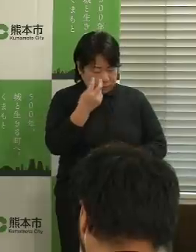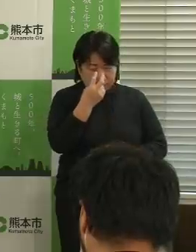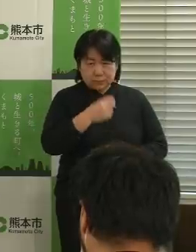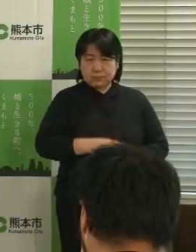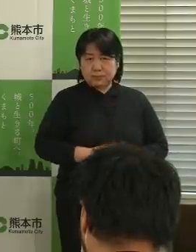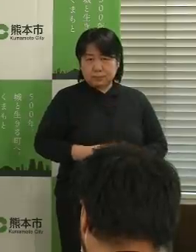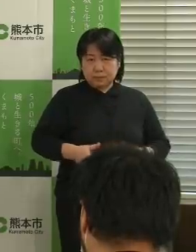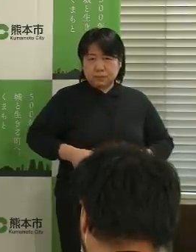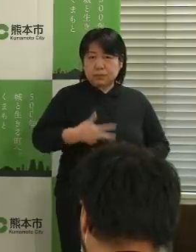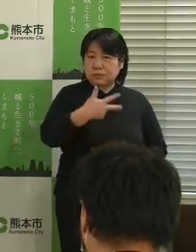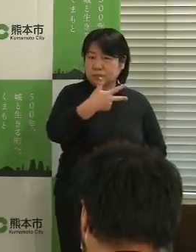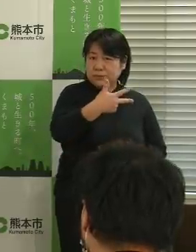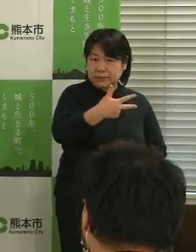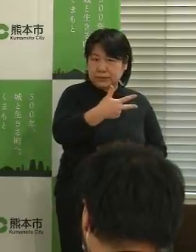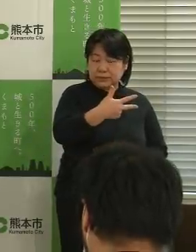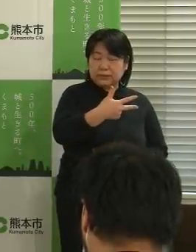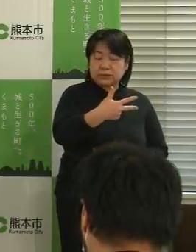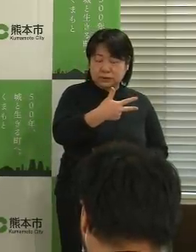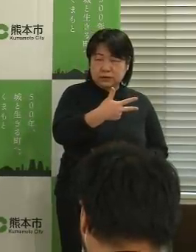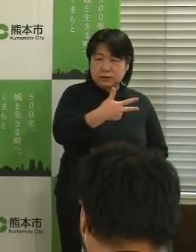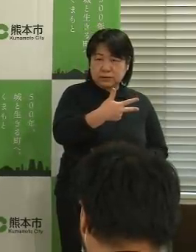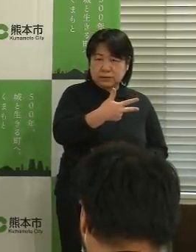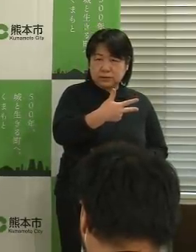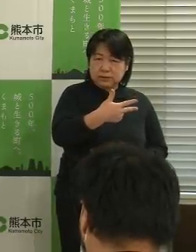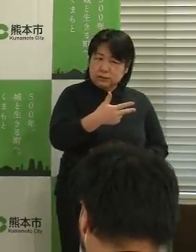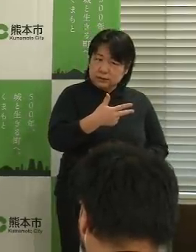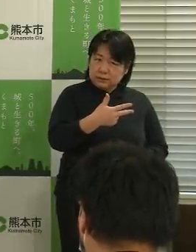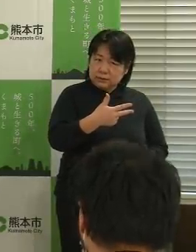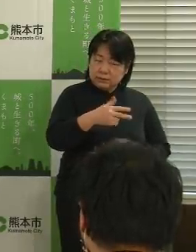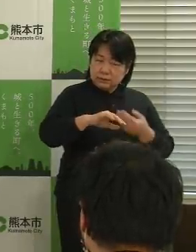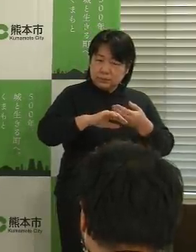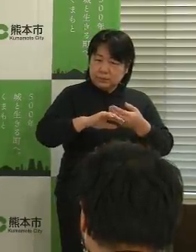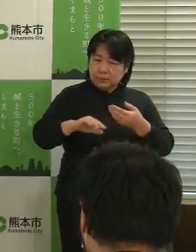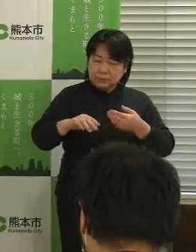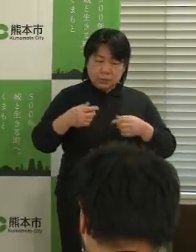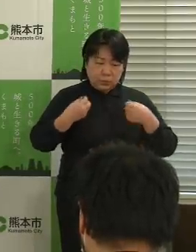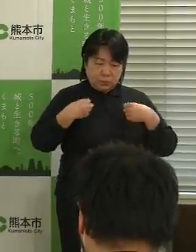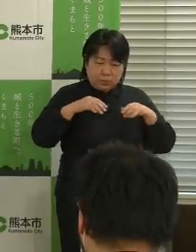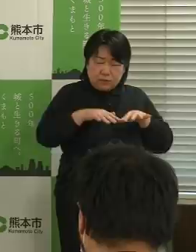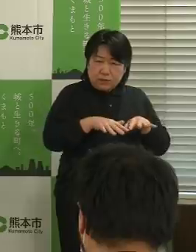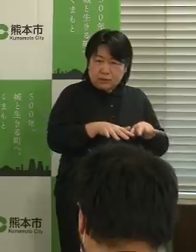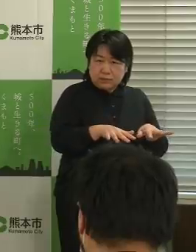本市ほどですね、この感染の